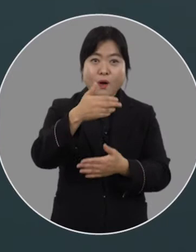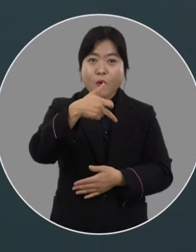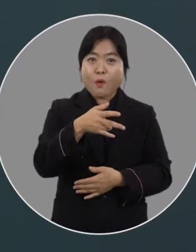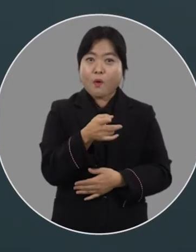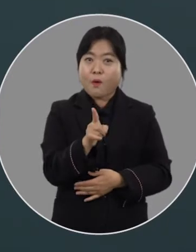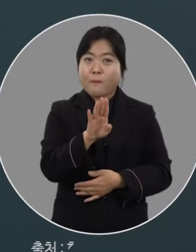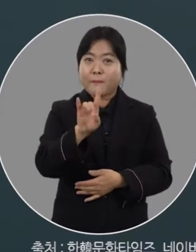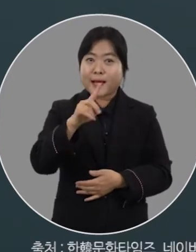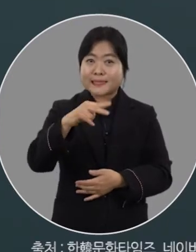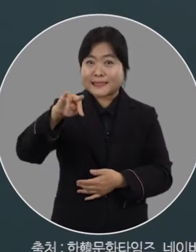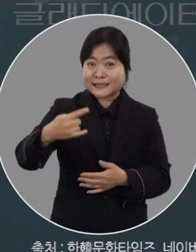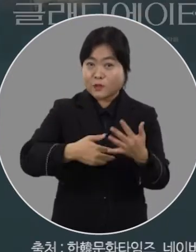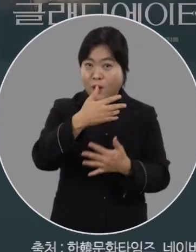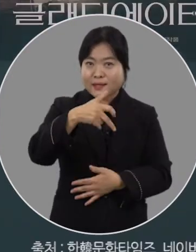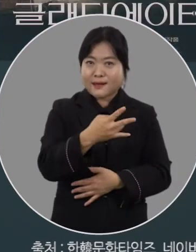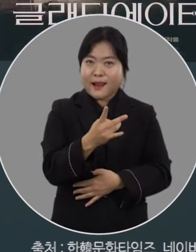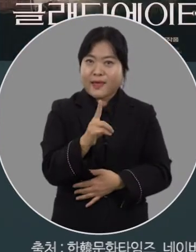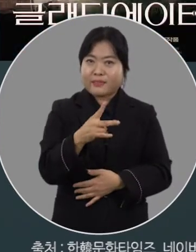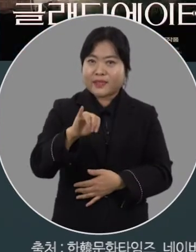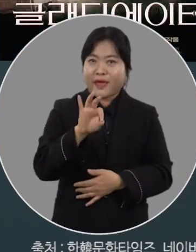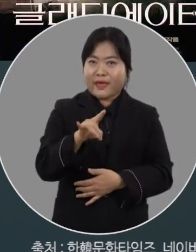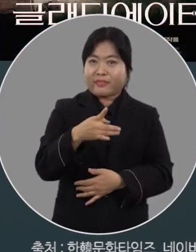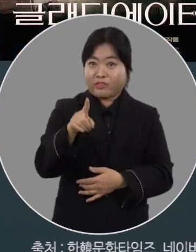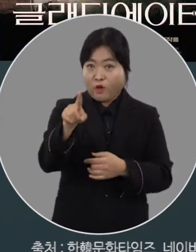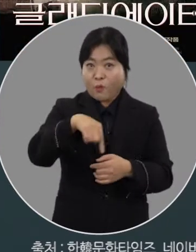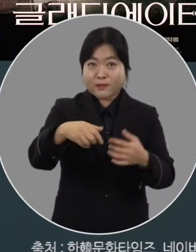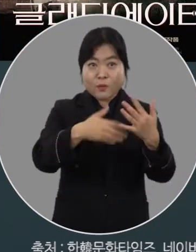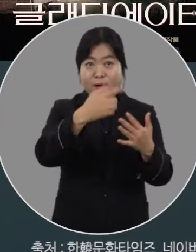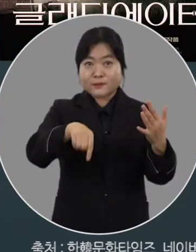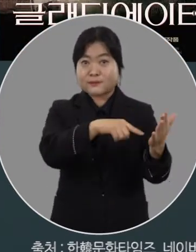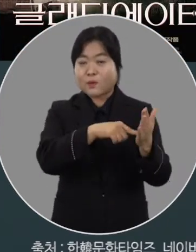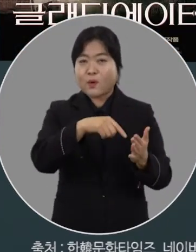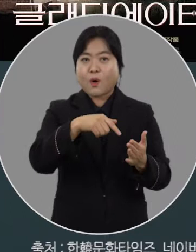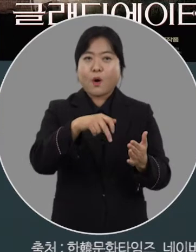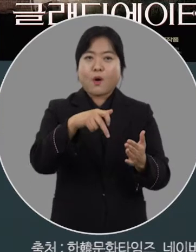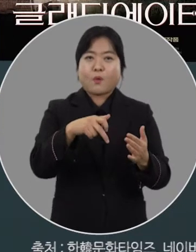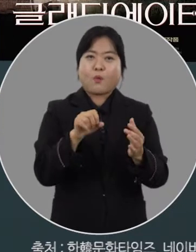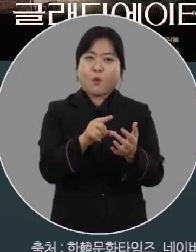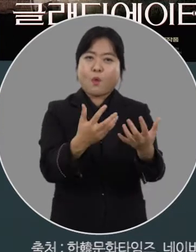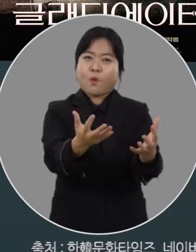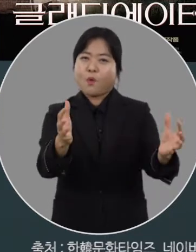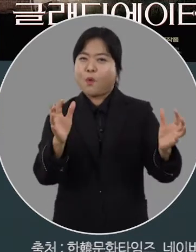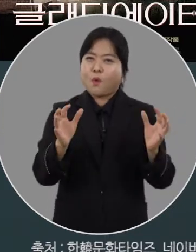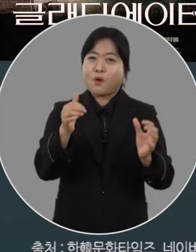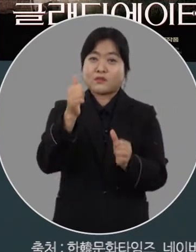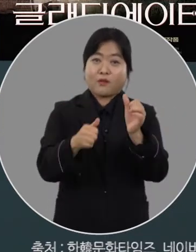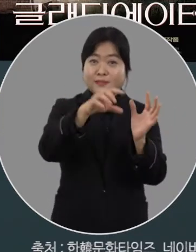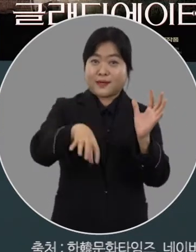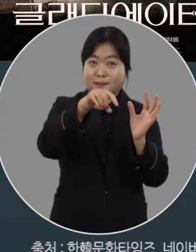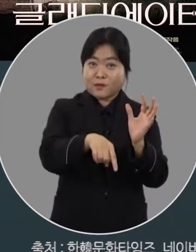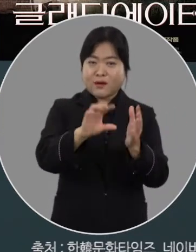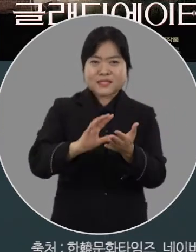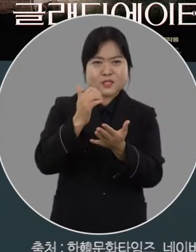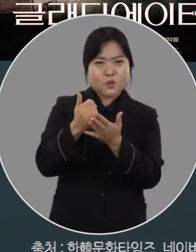영화로는 쿠어바디스라든지 글래디에이터 이런 영화들에서 나오는 콜로세움과 같은 거대한 원형